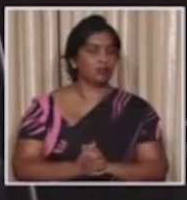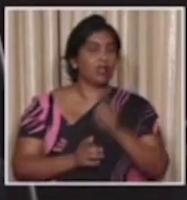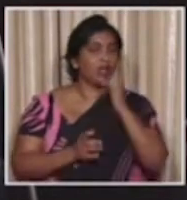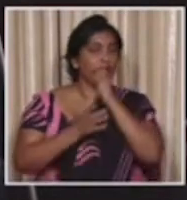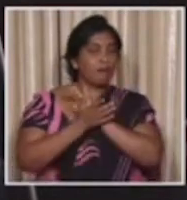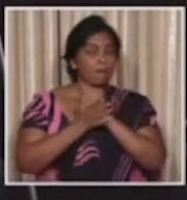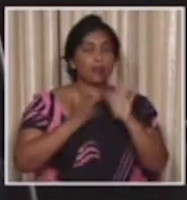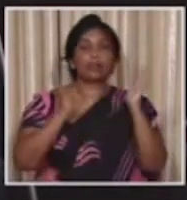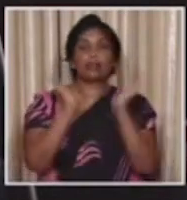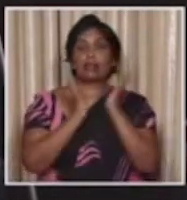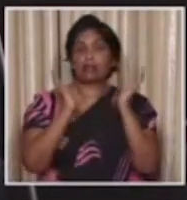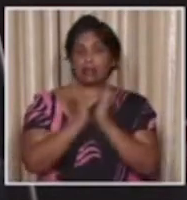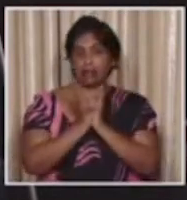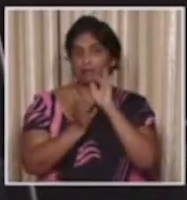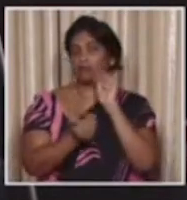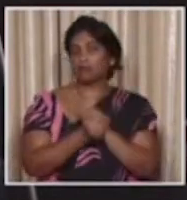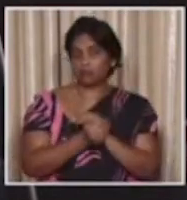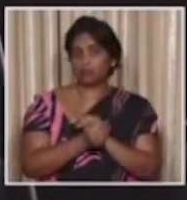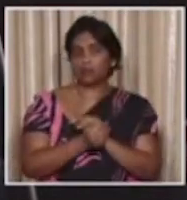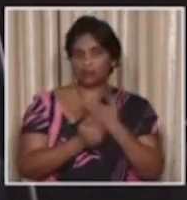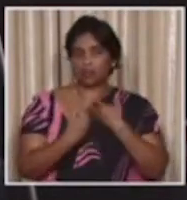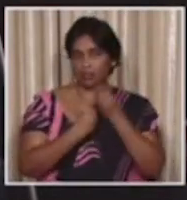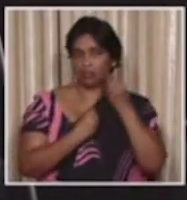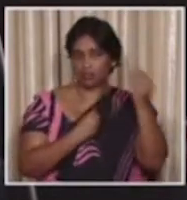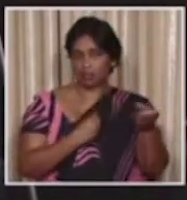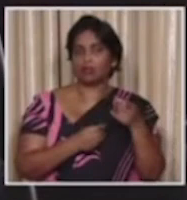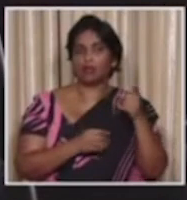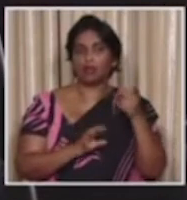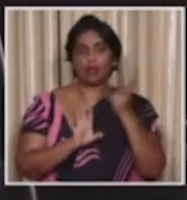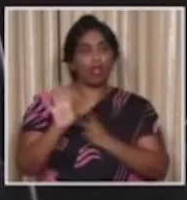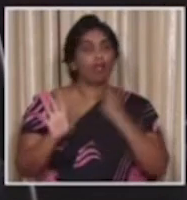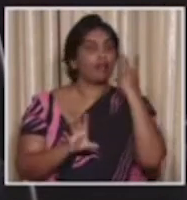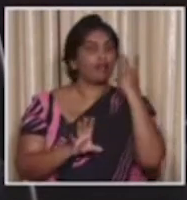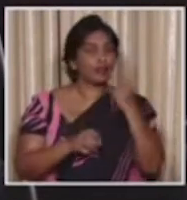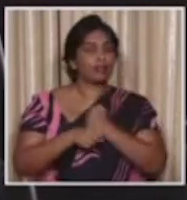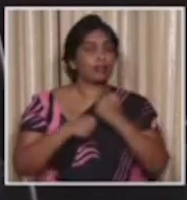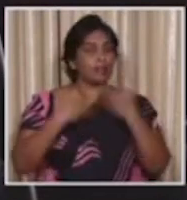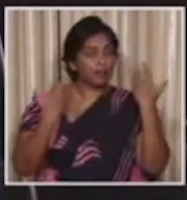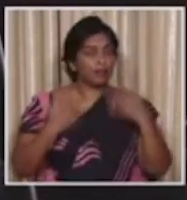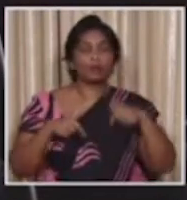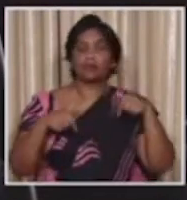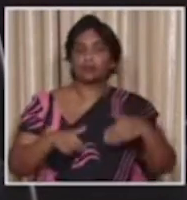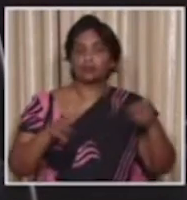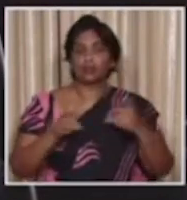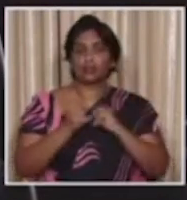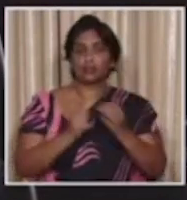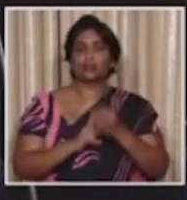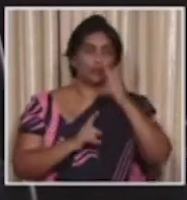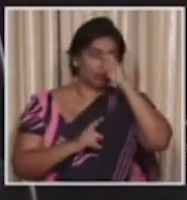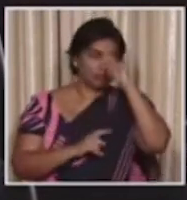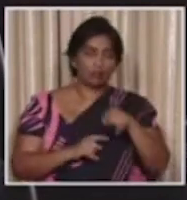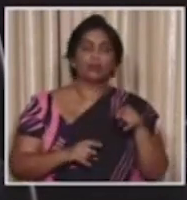හම්බන්තොට වනරක්ෂිතය මම දෙන්න ඔබතුමියට. එතකොට අවුරුදු දෙකක් වෙනවා ගැසට් කරලා. එතකොට තාම අපේ සජිත් ප්‍රේමදාස